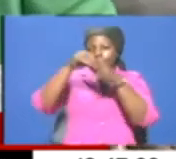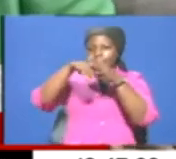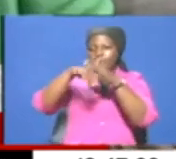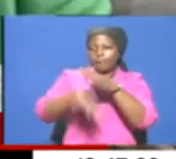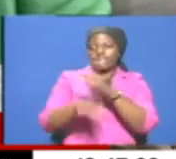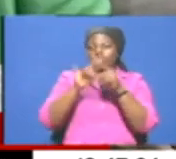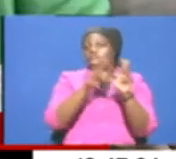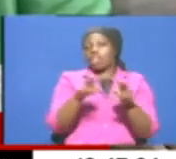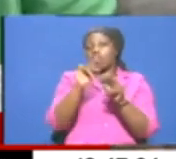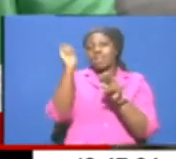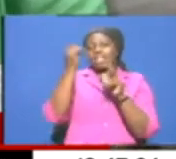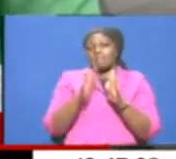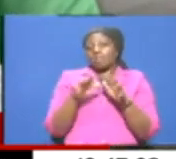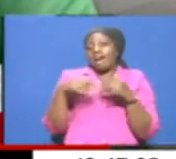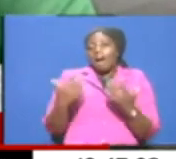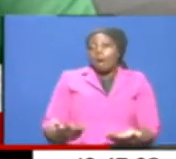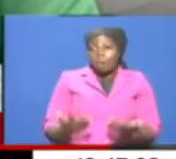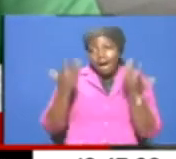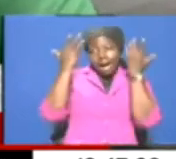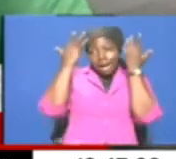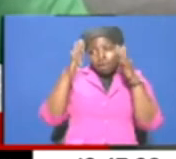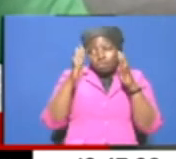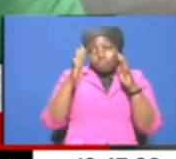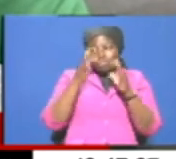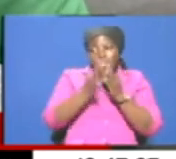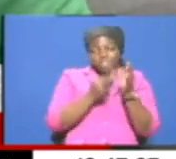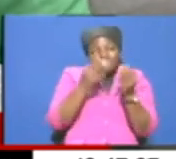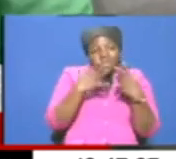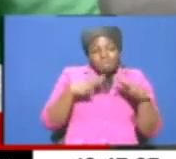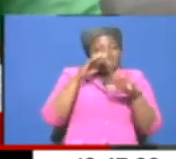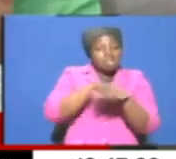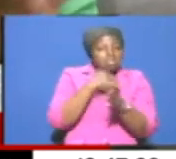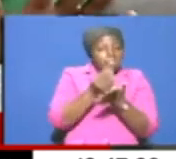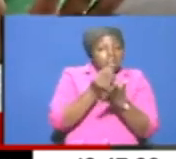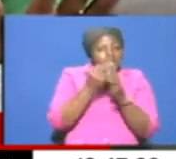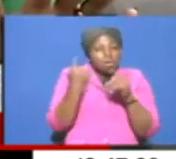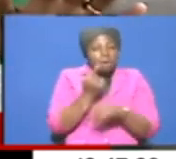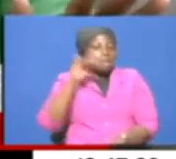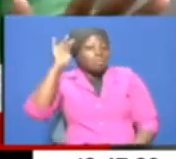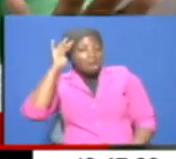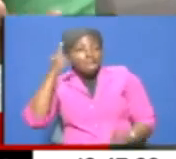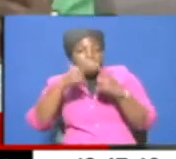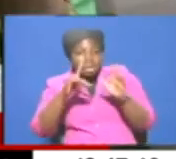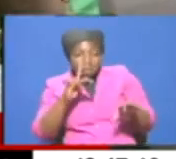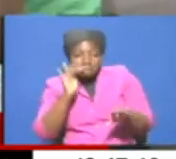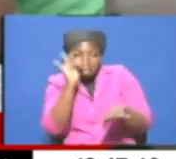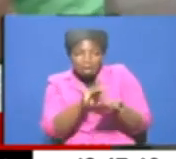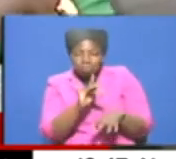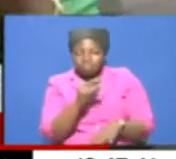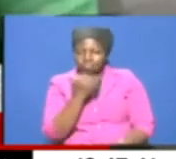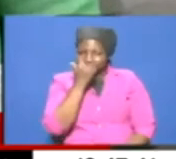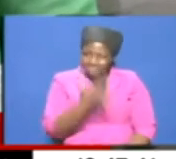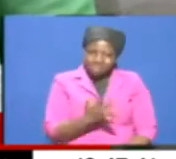man. Sidhani kama wengi wanayona hiyo pesa, wanaisikia tu, lakini kuiona hawaioni. Na kama